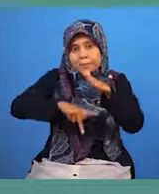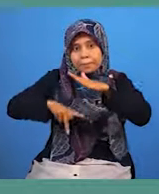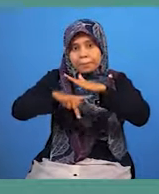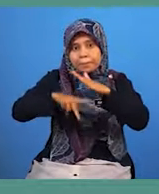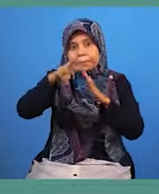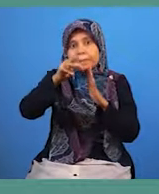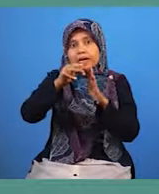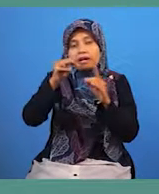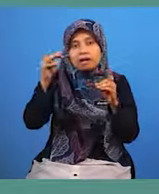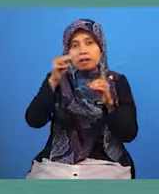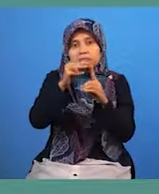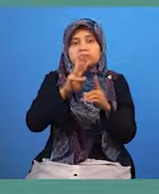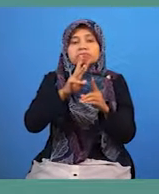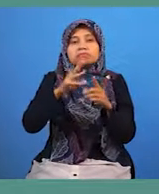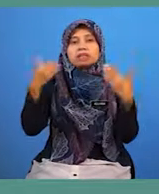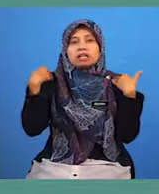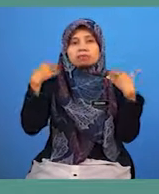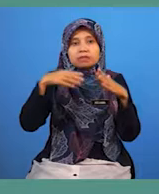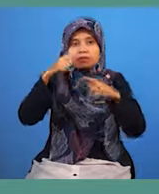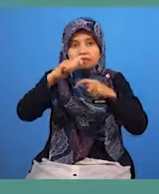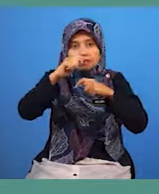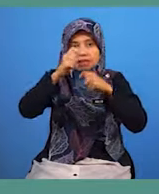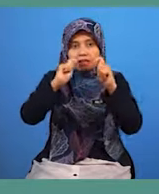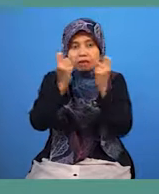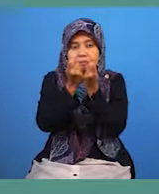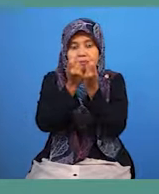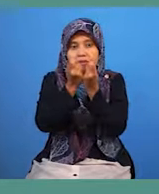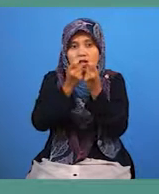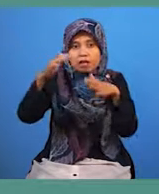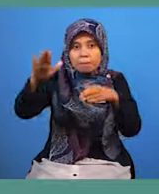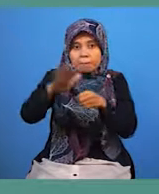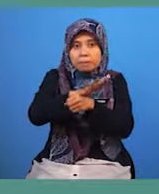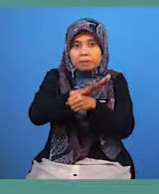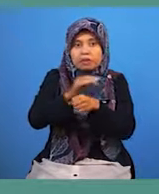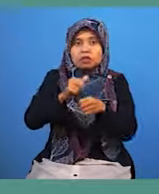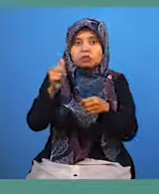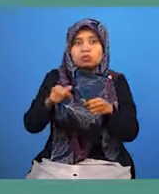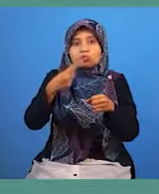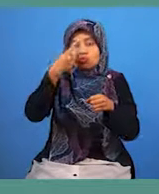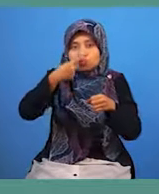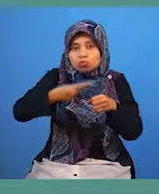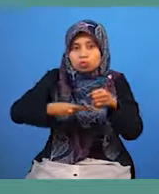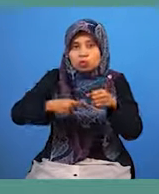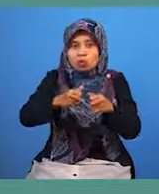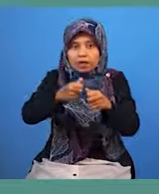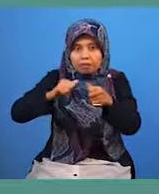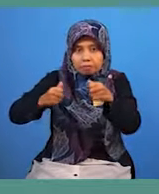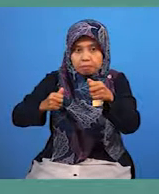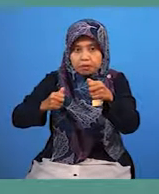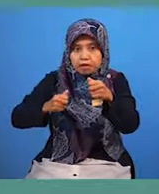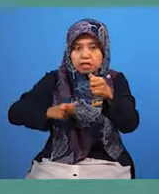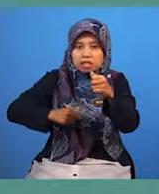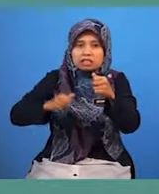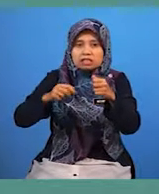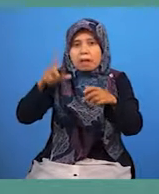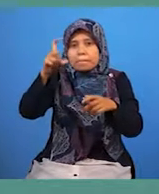tahap yang optimal. Ini adalah juga bagi mengelakkan kadar kematian yang tinggi